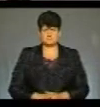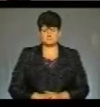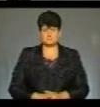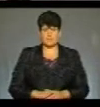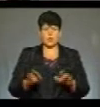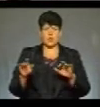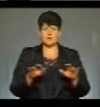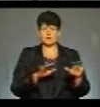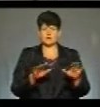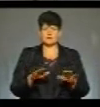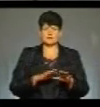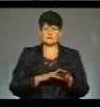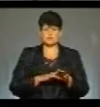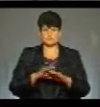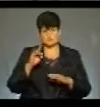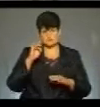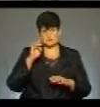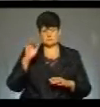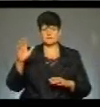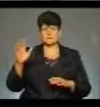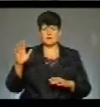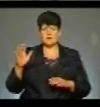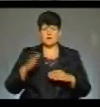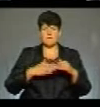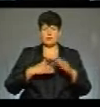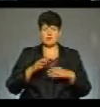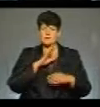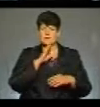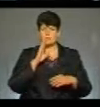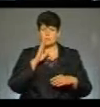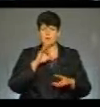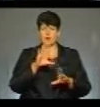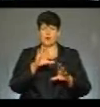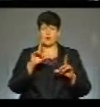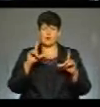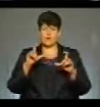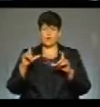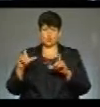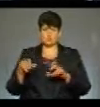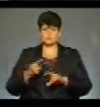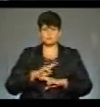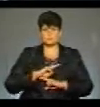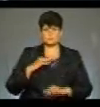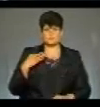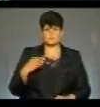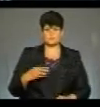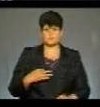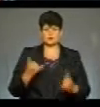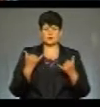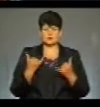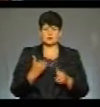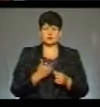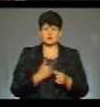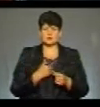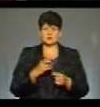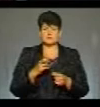Оркестр виконує славень, військові з червоними гвоздиками, а в руках матерів – фото полеглих синів. Мені сьогодні хотілося,